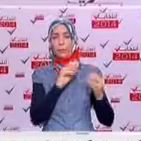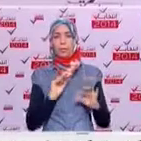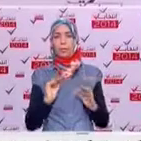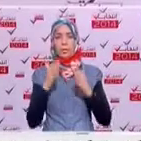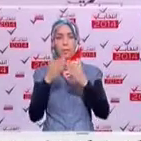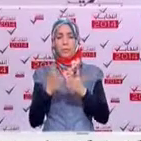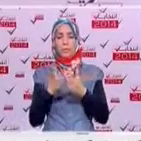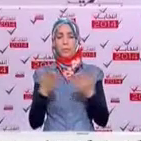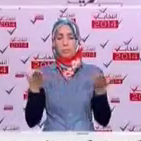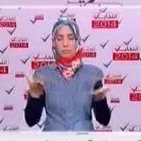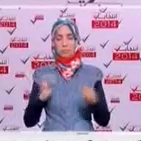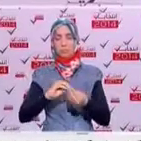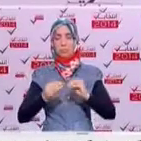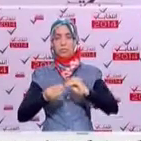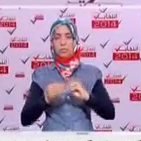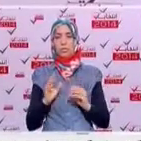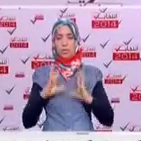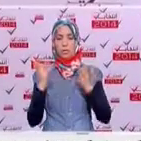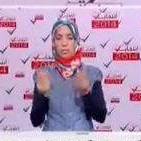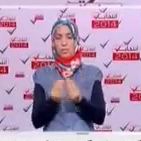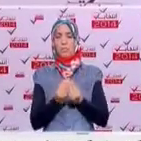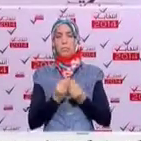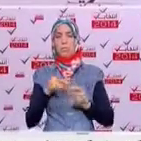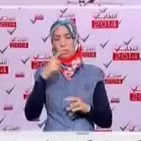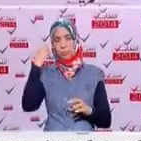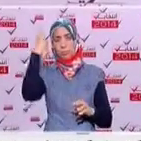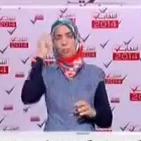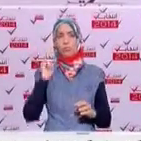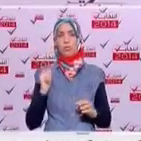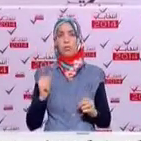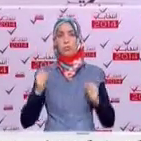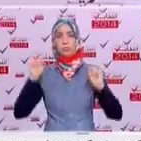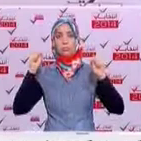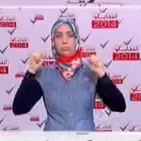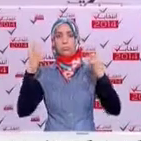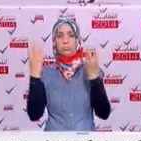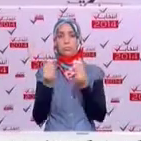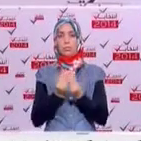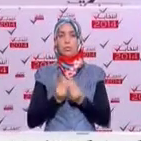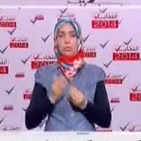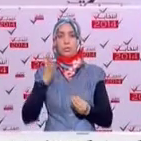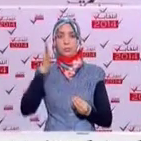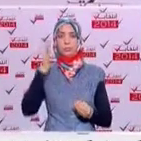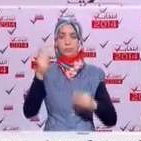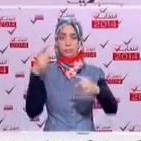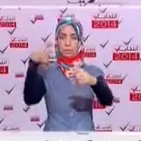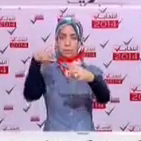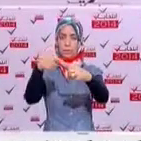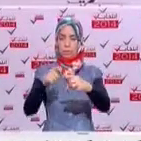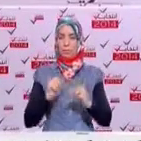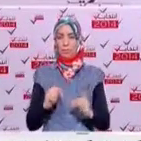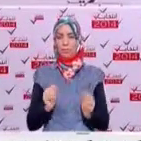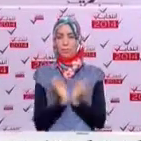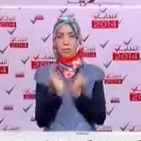هذه الأوضاع باش نكونوا معاكم احنا فيها، هي باش نناضلوا مع بعضنا من أجل تحقيق هذه الأهداف.